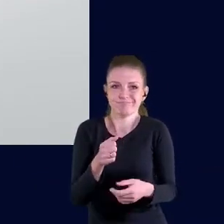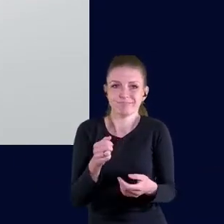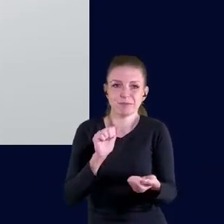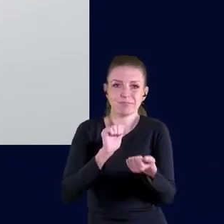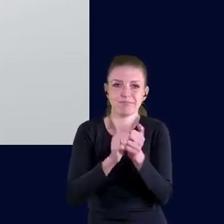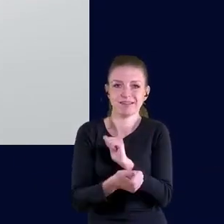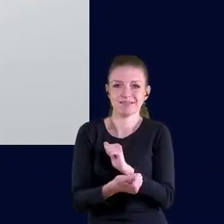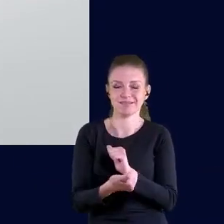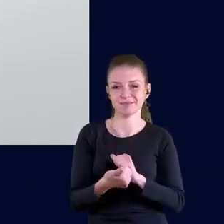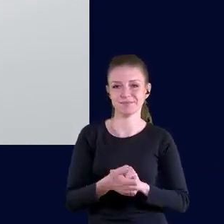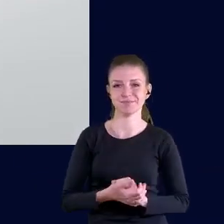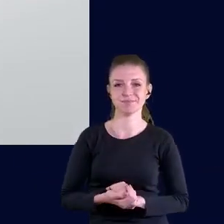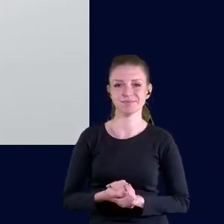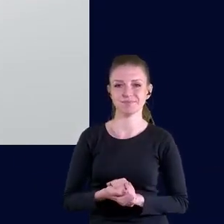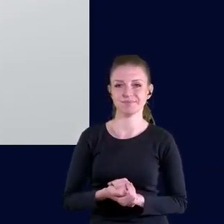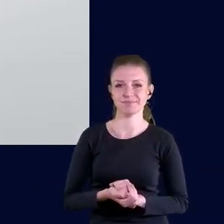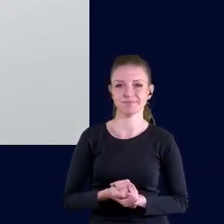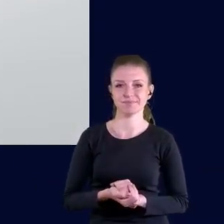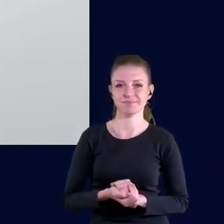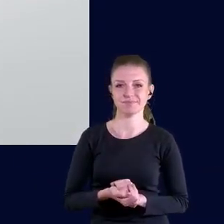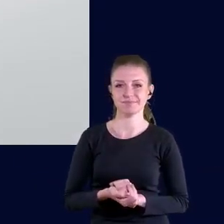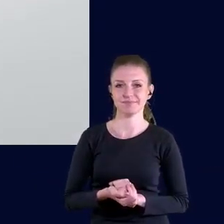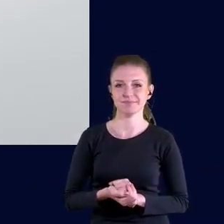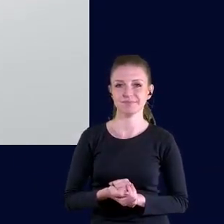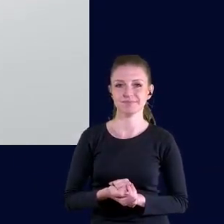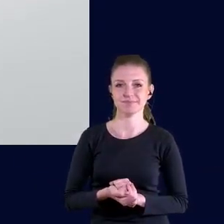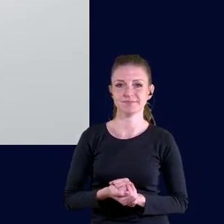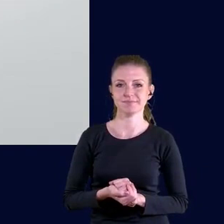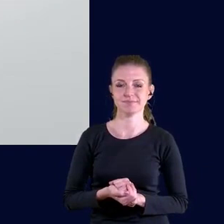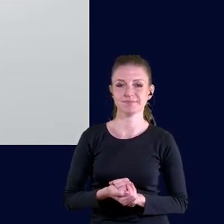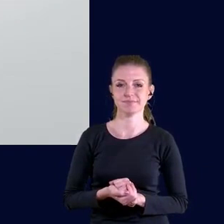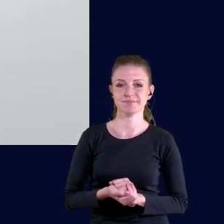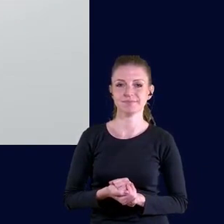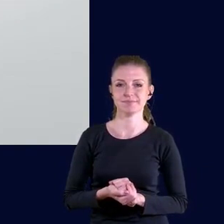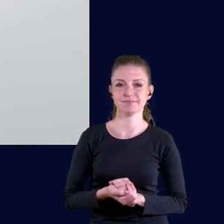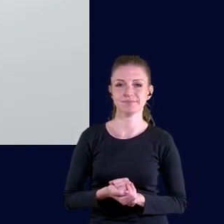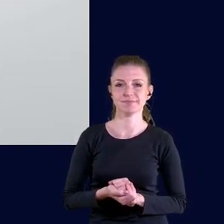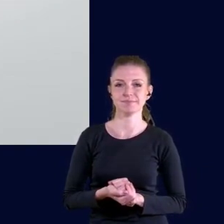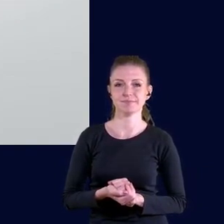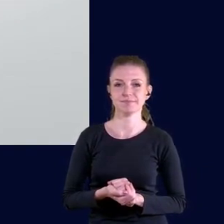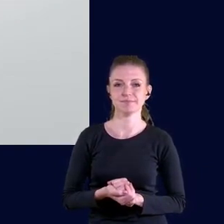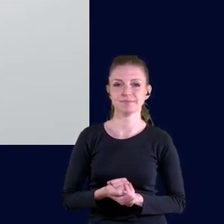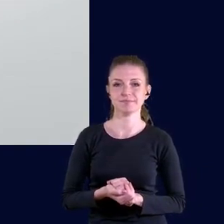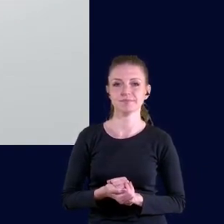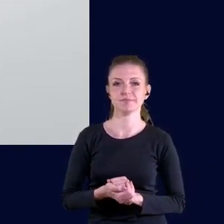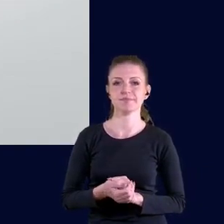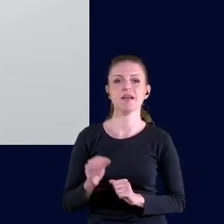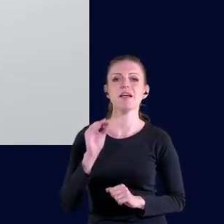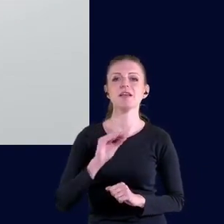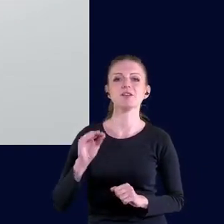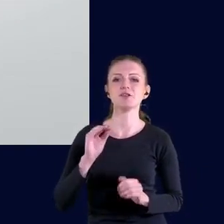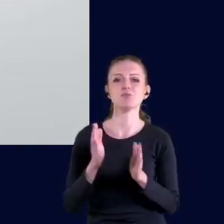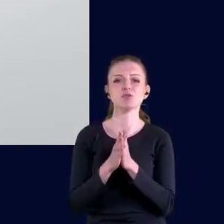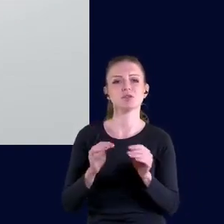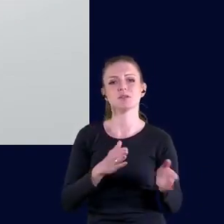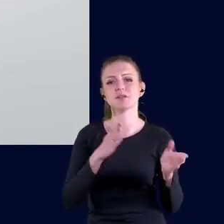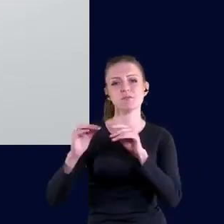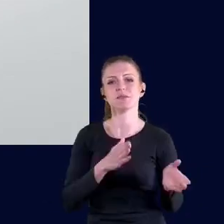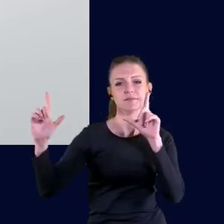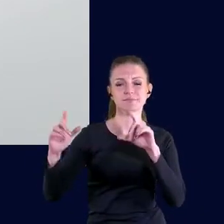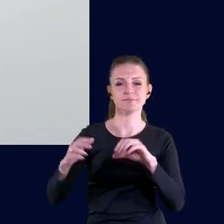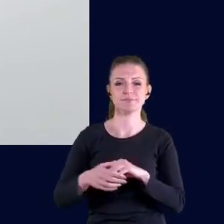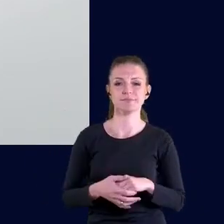tak stuprocentowo żeby żeby nie istniała prezentuję Jeszcze poproszę następne